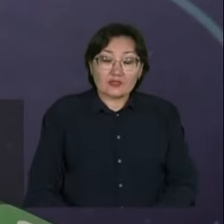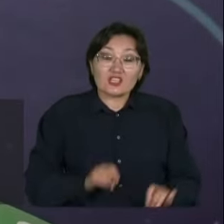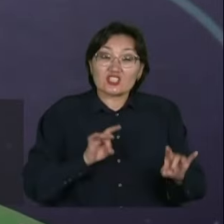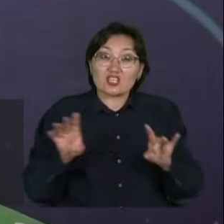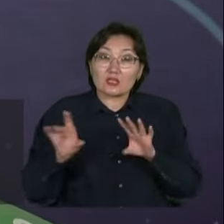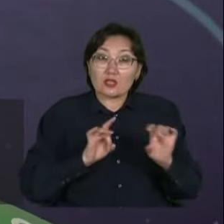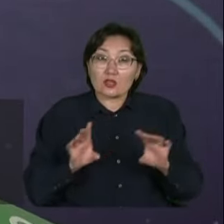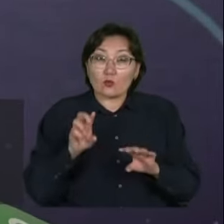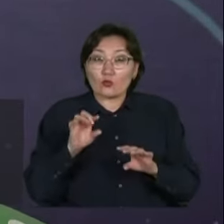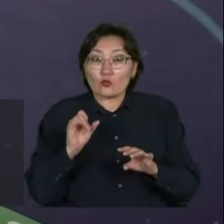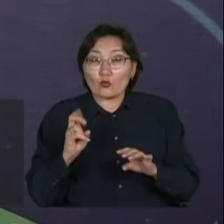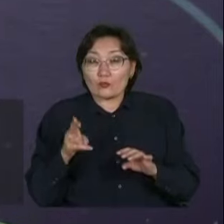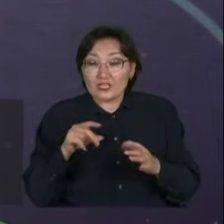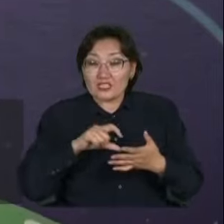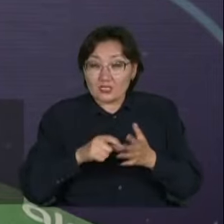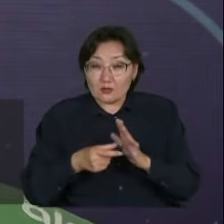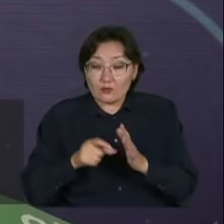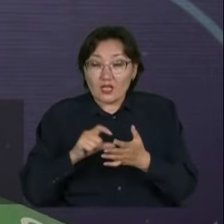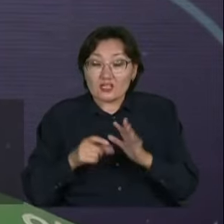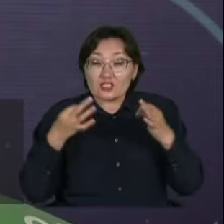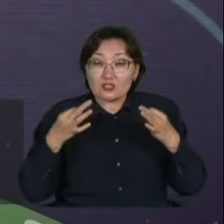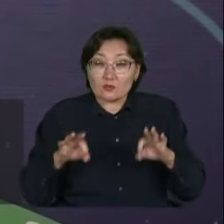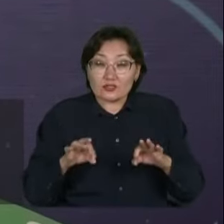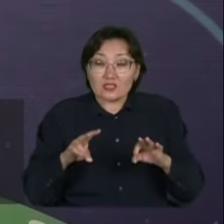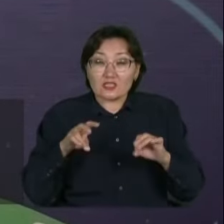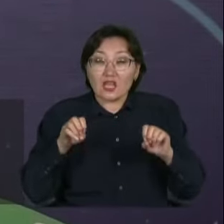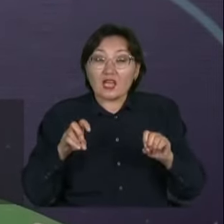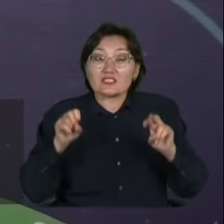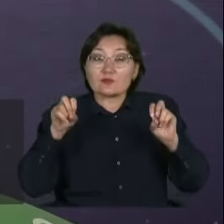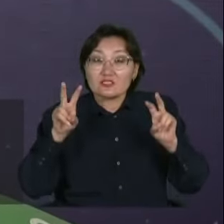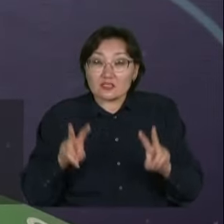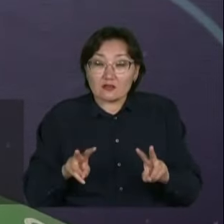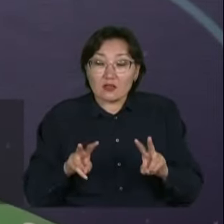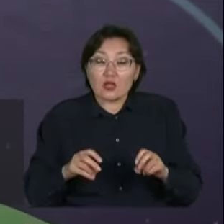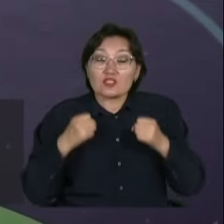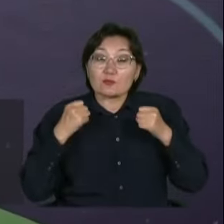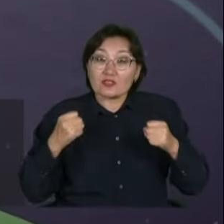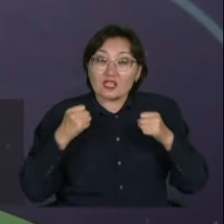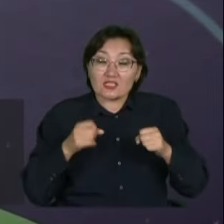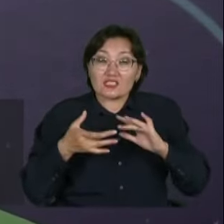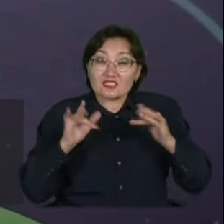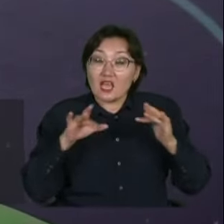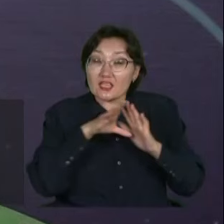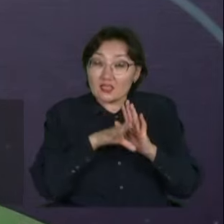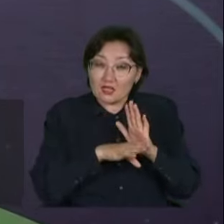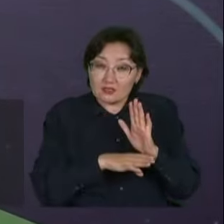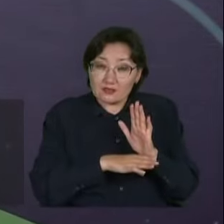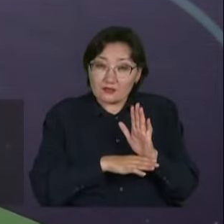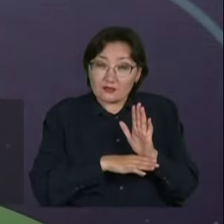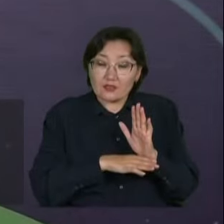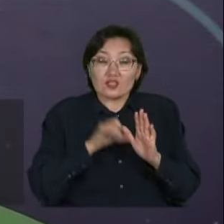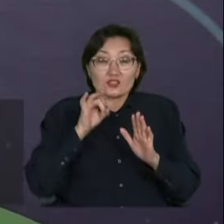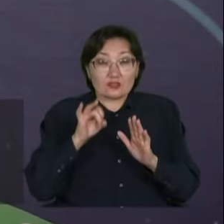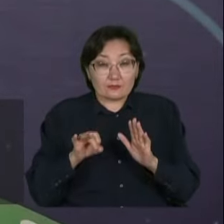Реклама букмекерских контор разрешена на специализированных спортивных сайтах